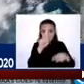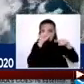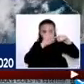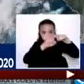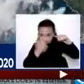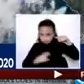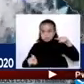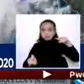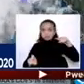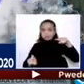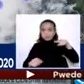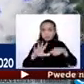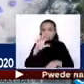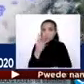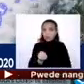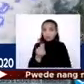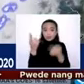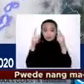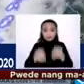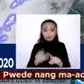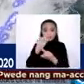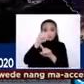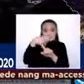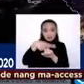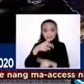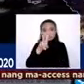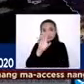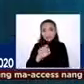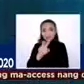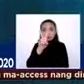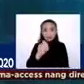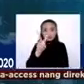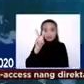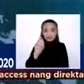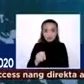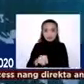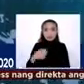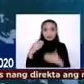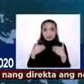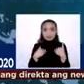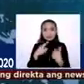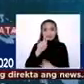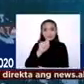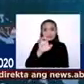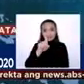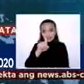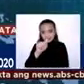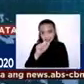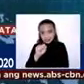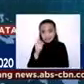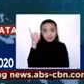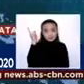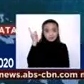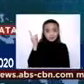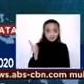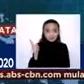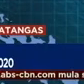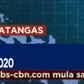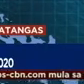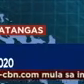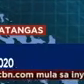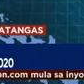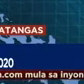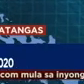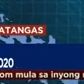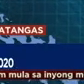ng kidlat na naganap noong April 29, 2020. Binaybay nito ang Texas, Louisiana at Mississippi sa